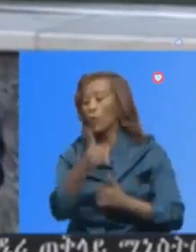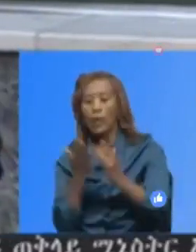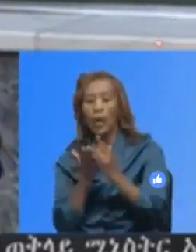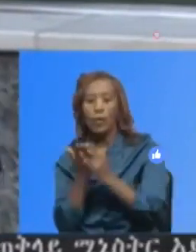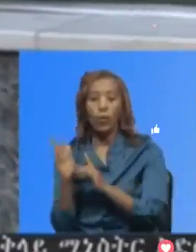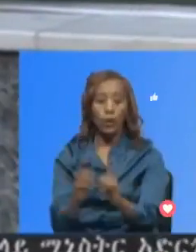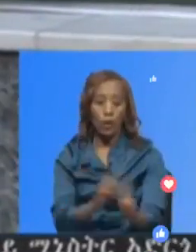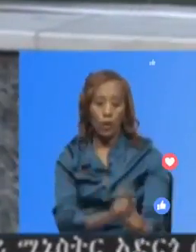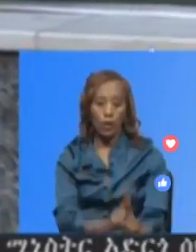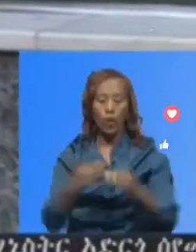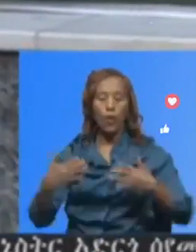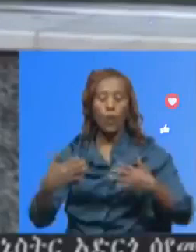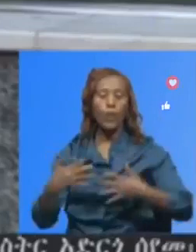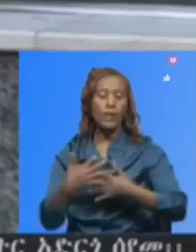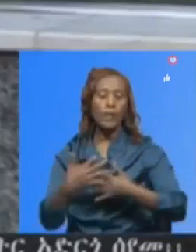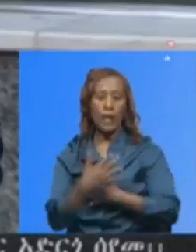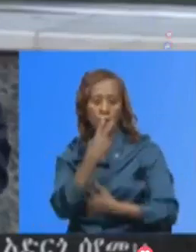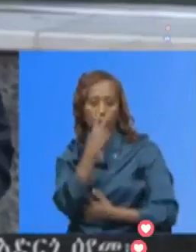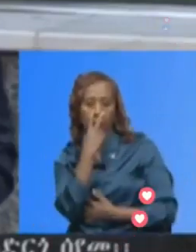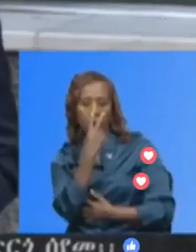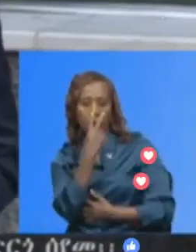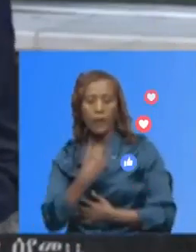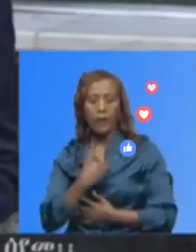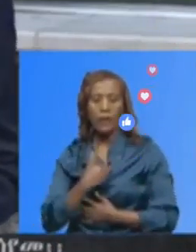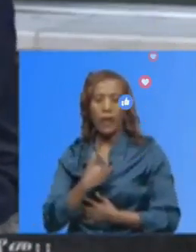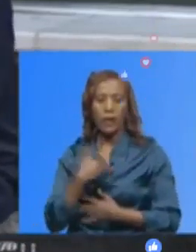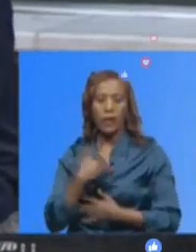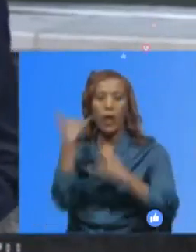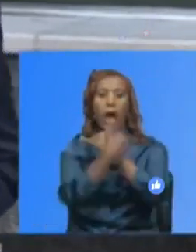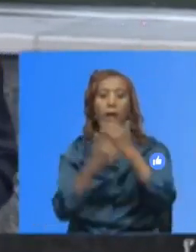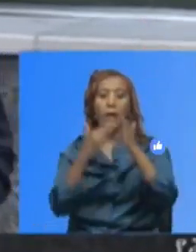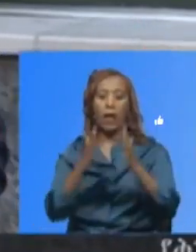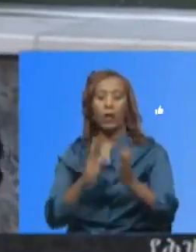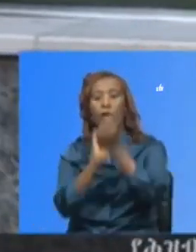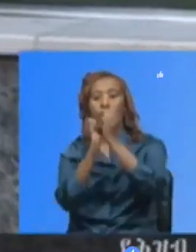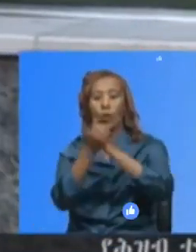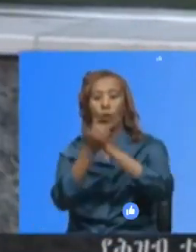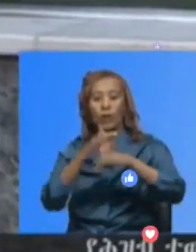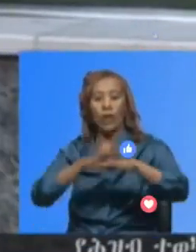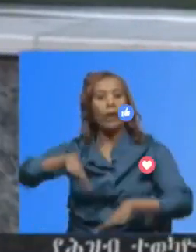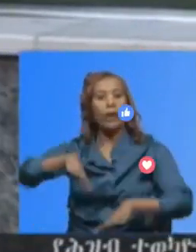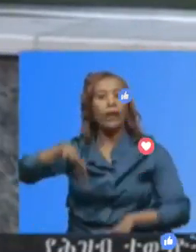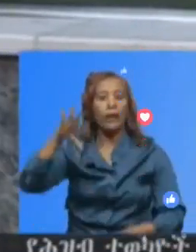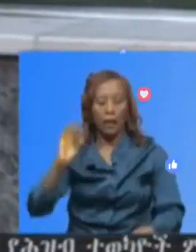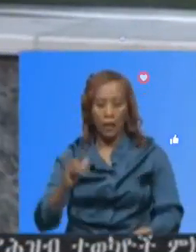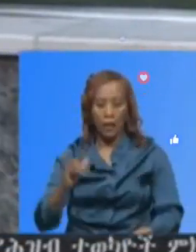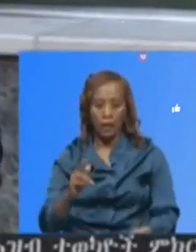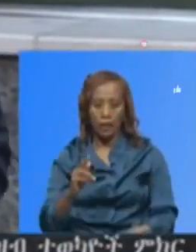ደግሞ በስጋት እየተመለከተው ያለ ሀገራዊ ለውጥ ላይ እንገኛለን።